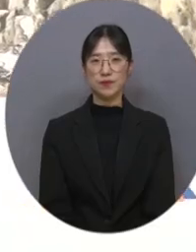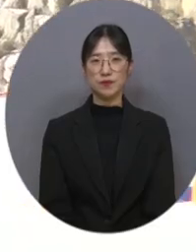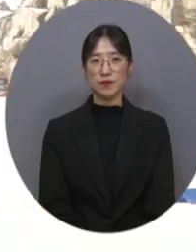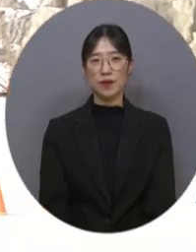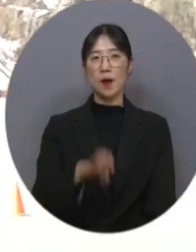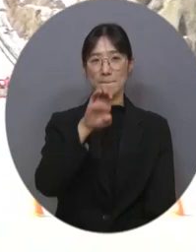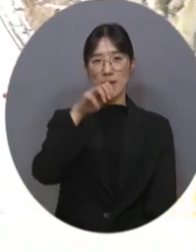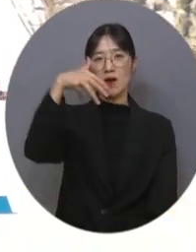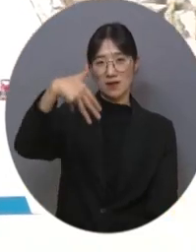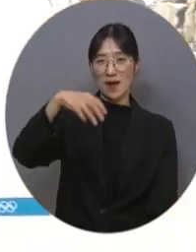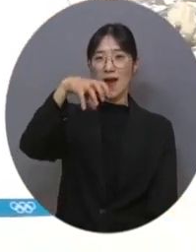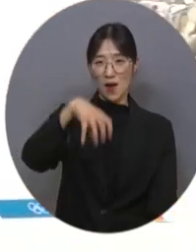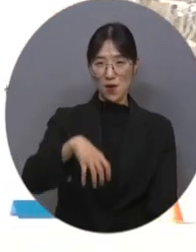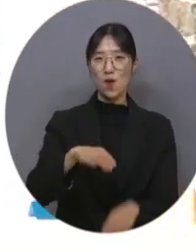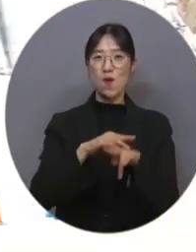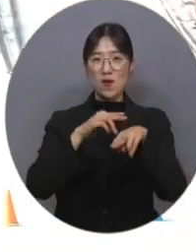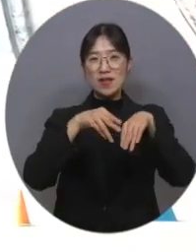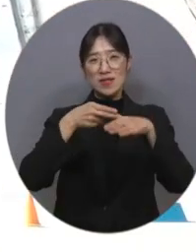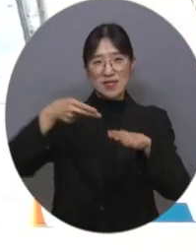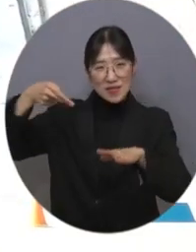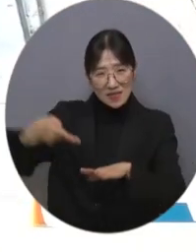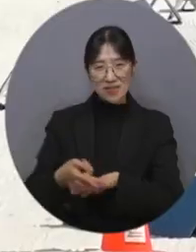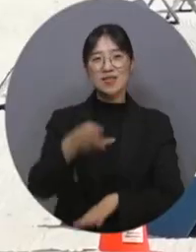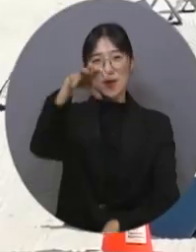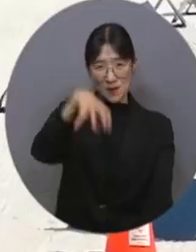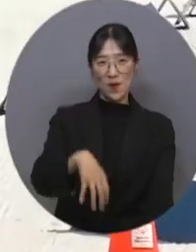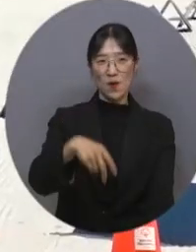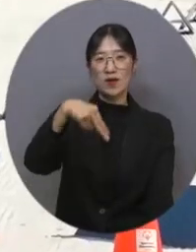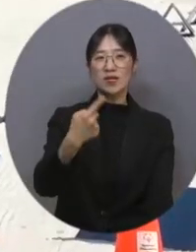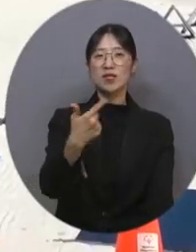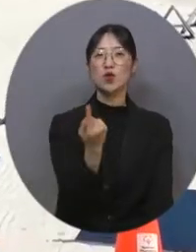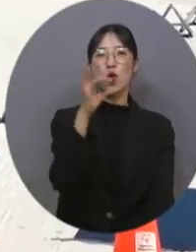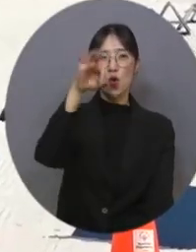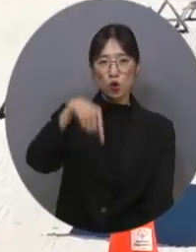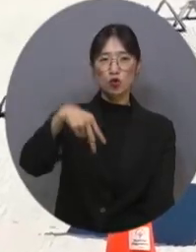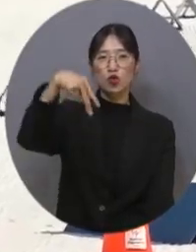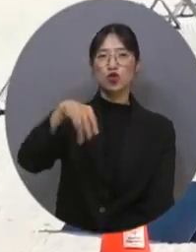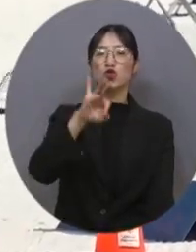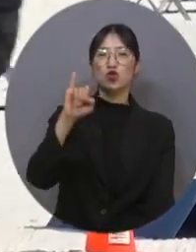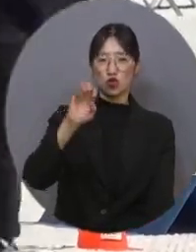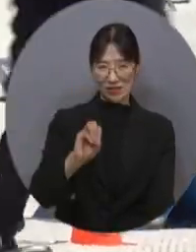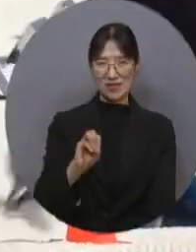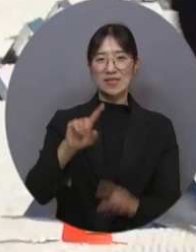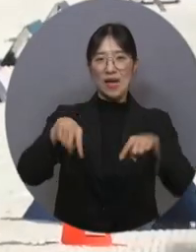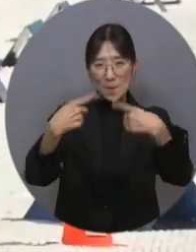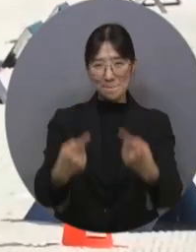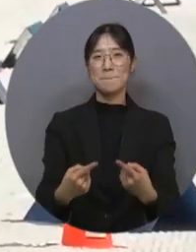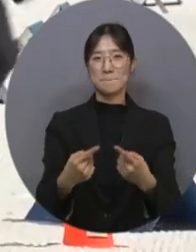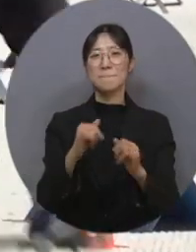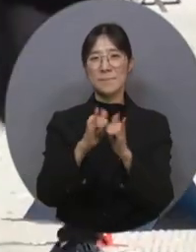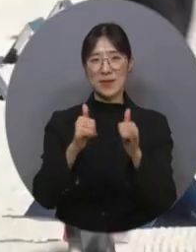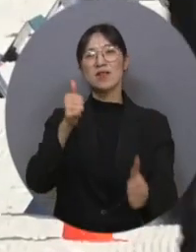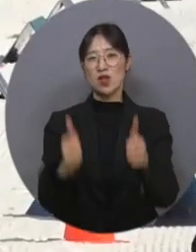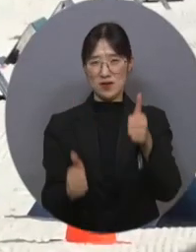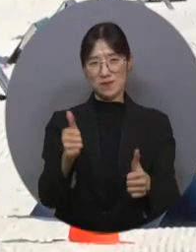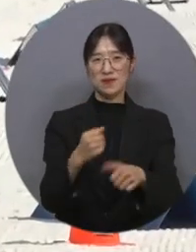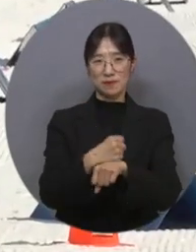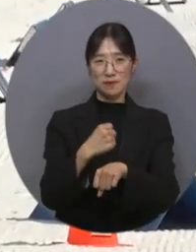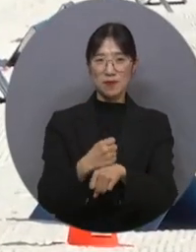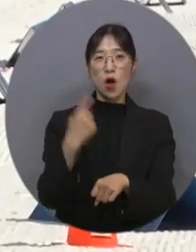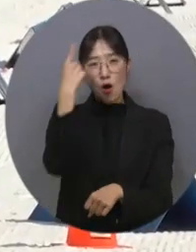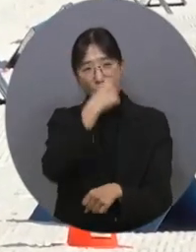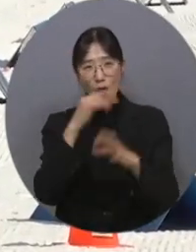평창 알펜시아 스키점프장에서 스노우슈잉 종목에 참가한 장애인 선수들이 경합을 벌이고 있습니다. 경합을 벌이는 선수들의